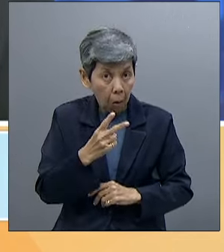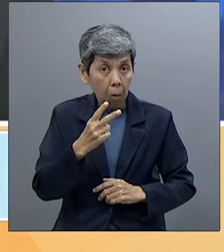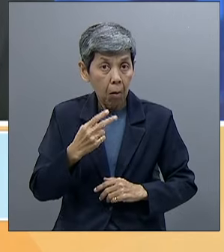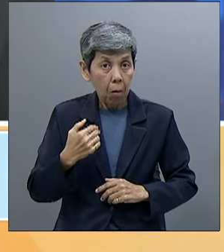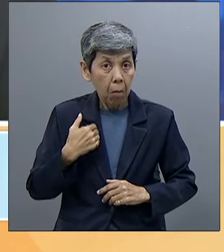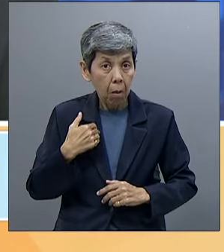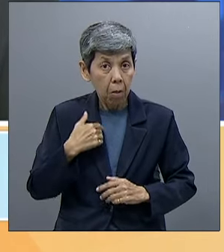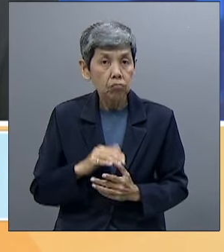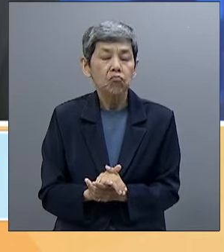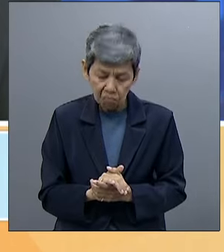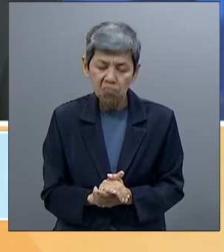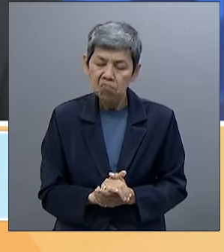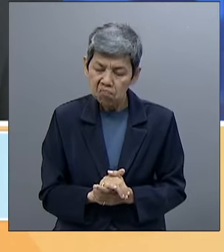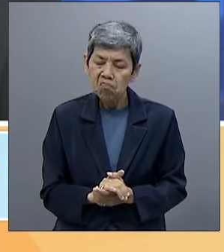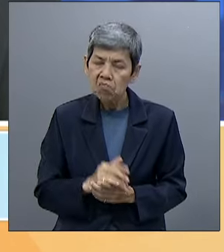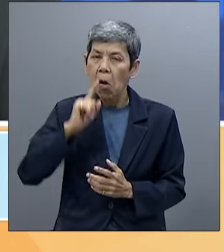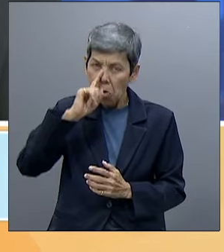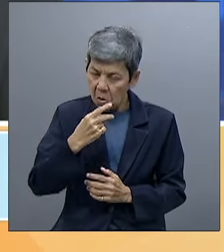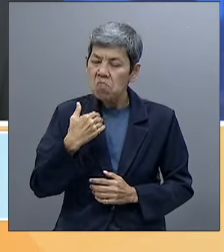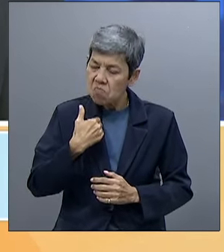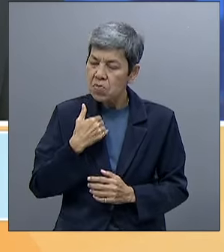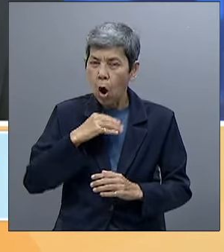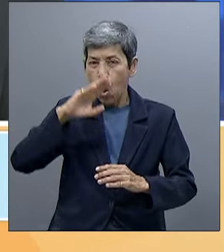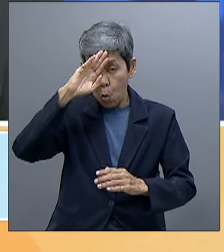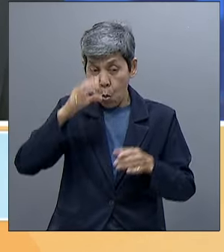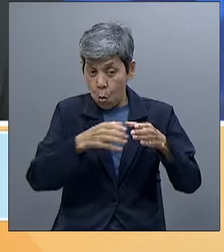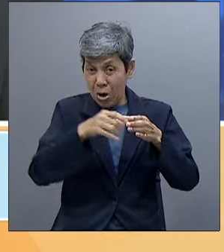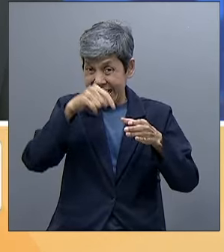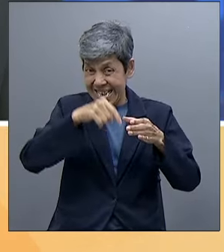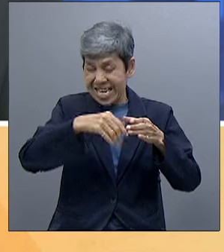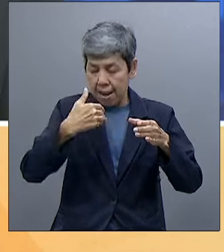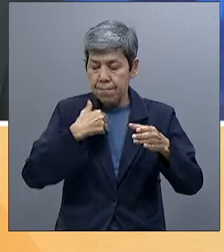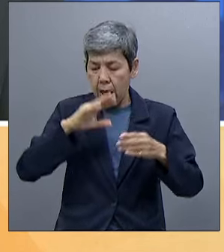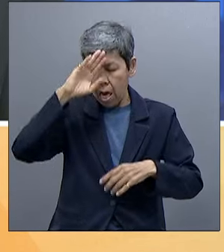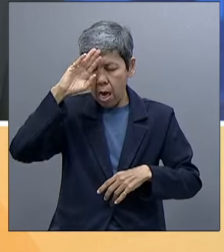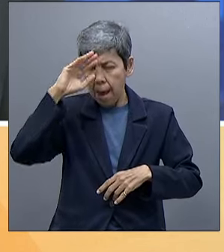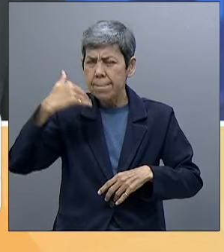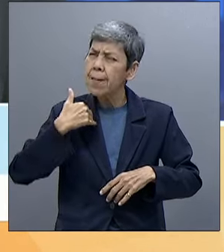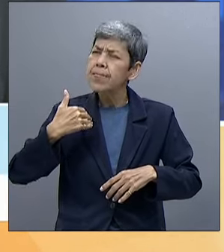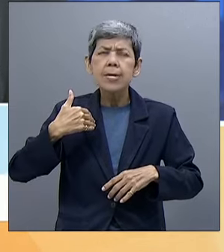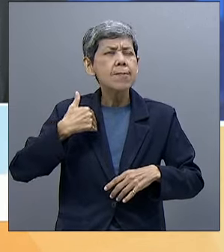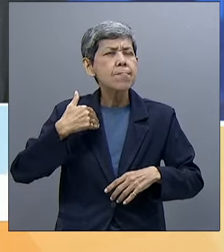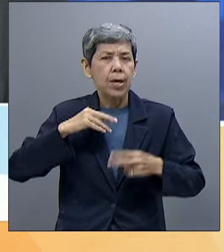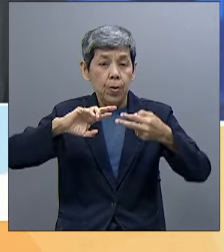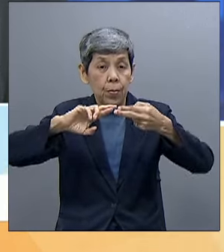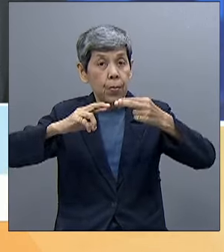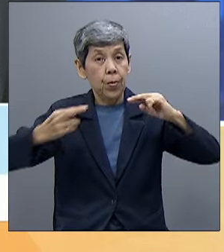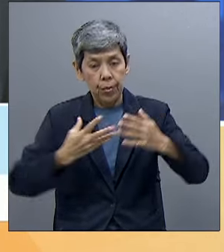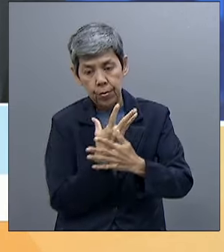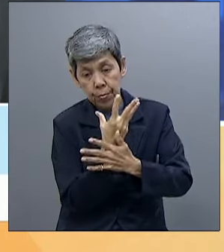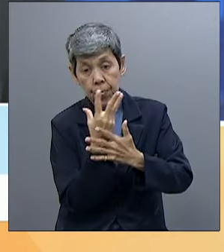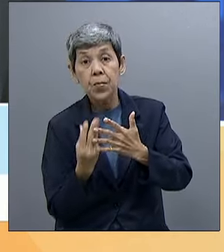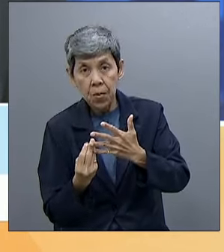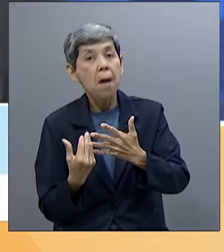ครับเป็นได้ค่ะก็คือมีคนไข้กลุ่มนึงเนี่ยก็คือเอ่อมีพันธุกรรมนะคะมี